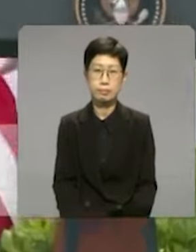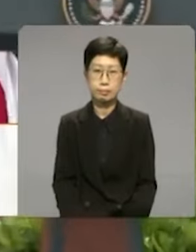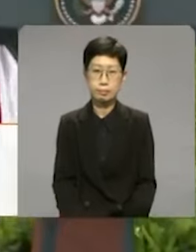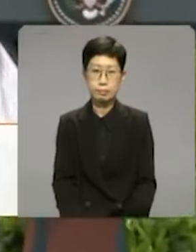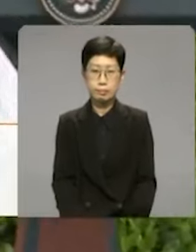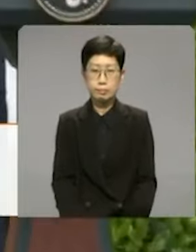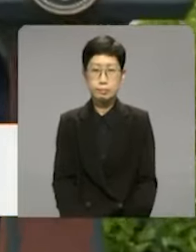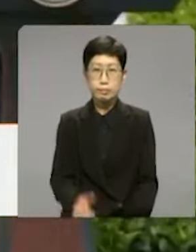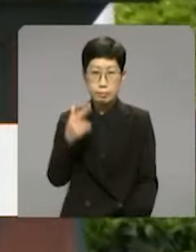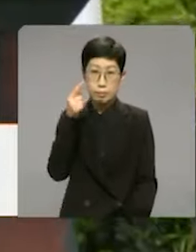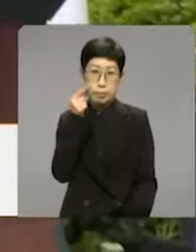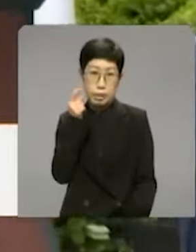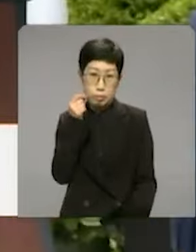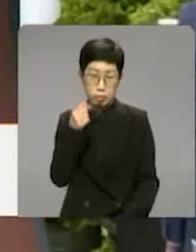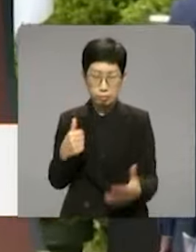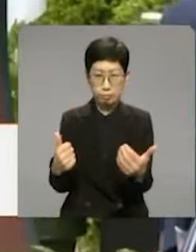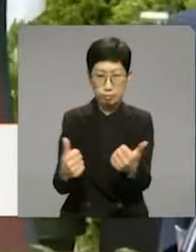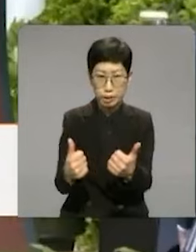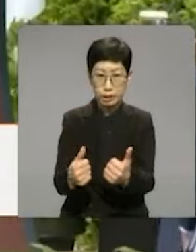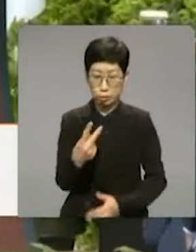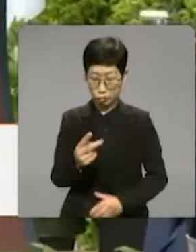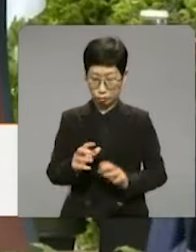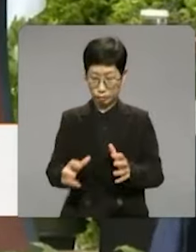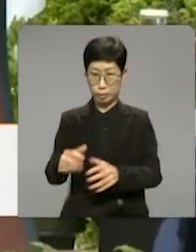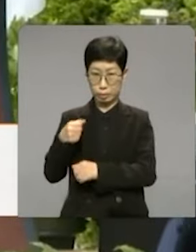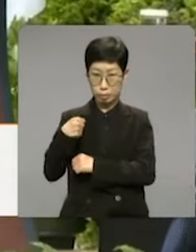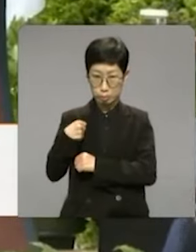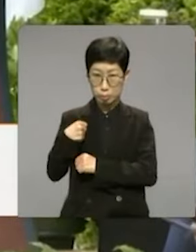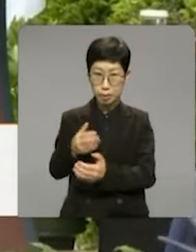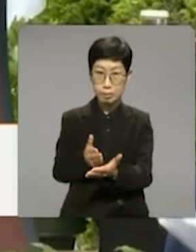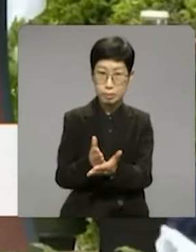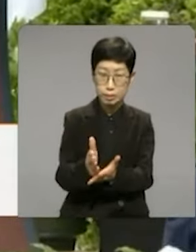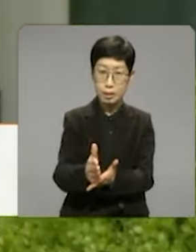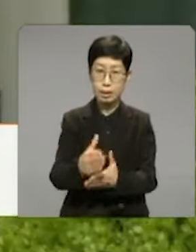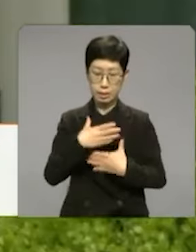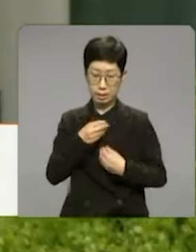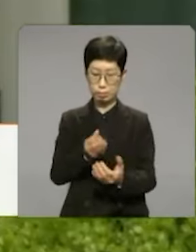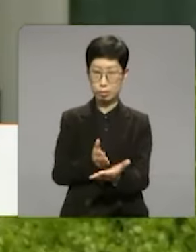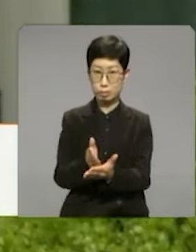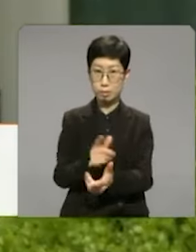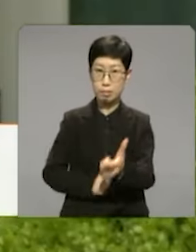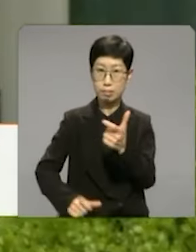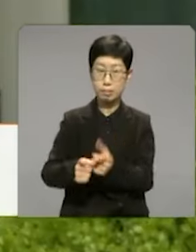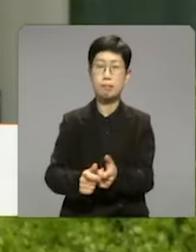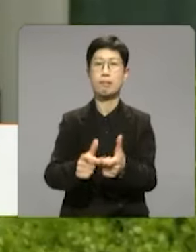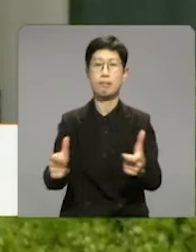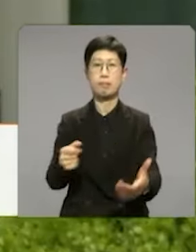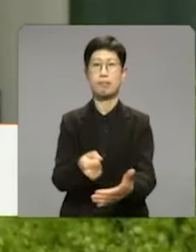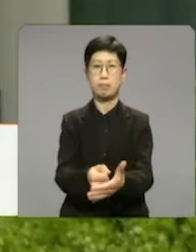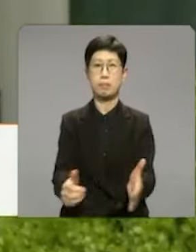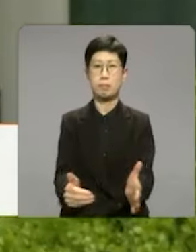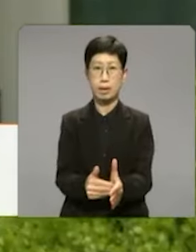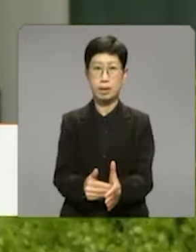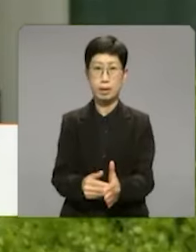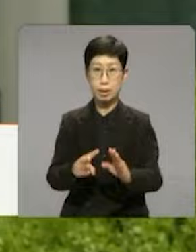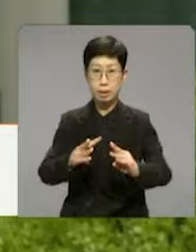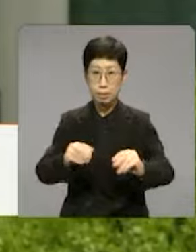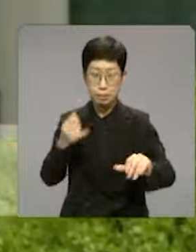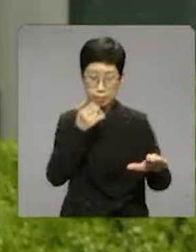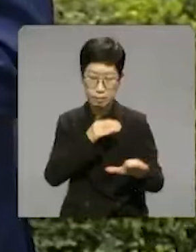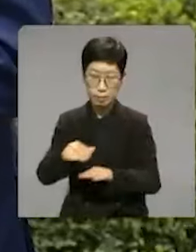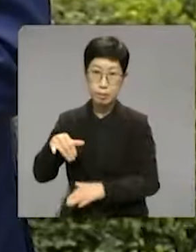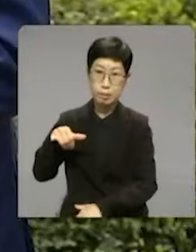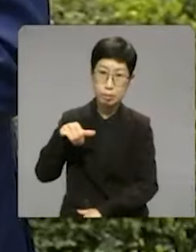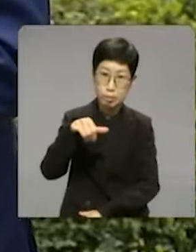미일 정상회담을 통해 두 나라는 국방 안보 분야의 협력을 한층 강화하기로 했습니다. 올해 육해공 자위대를